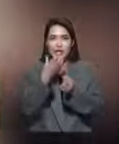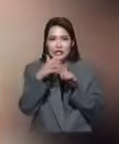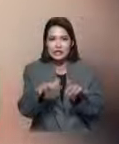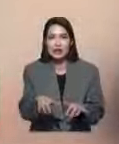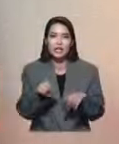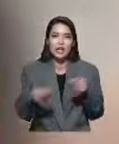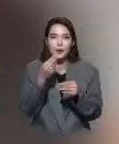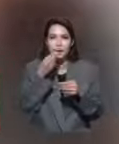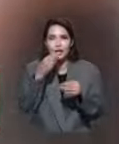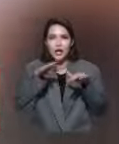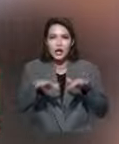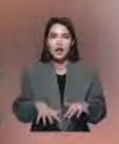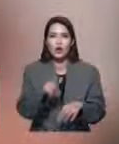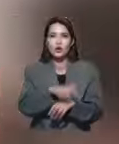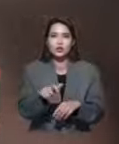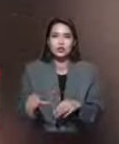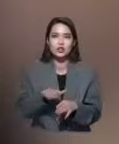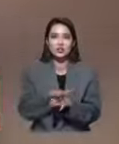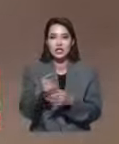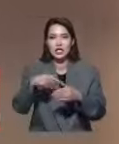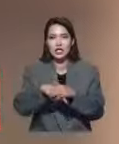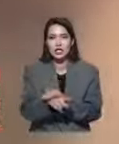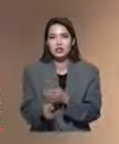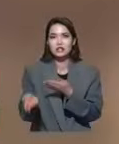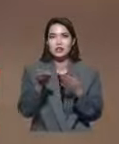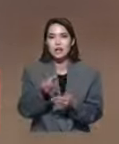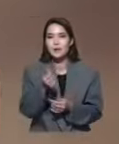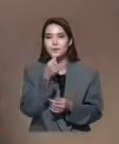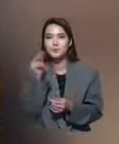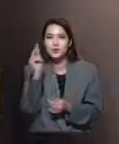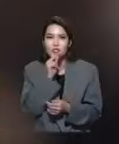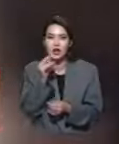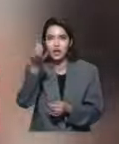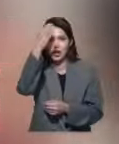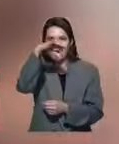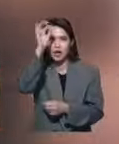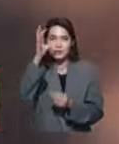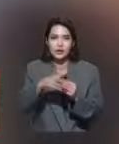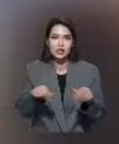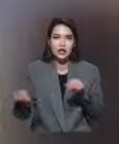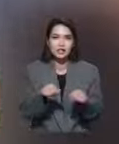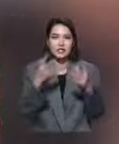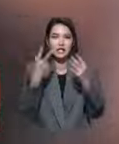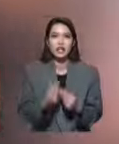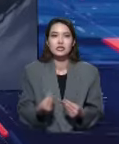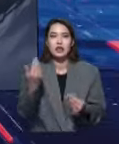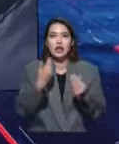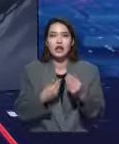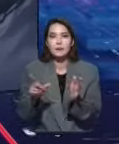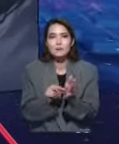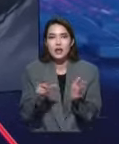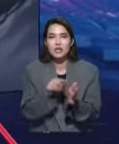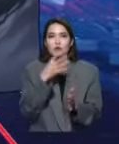кейбір тамақтану орындары жұртты түгел ішке кіргізіп дәм ұсынды. Ал полиция қызметкерлері жер сілкінісі кезінде зейнеткер мен оның